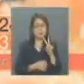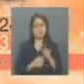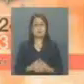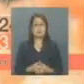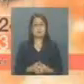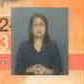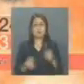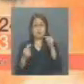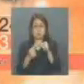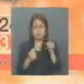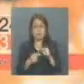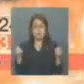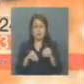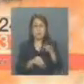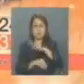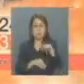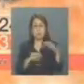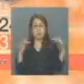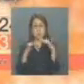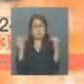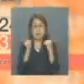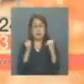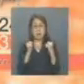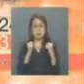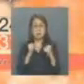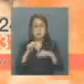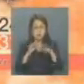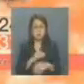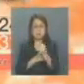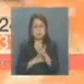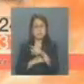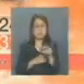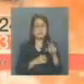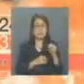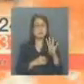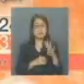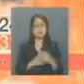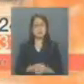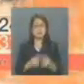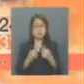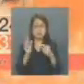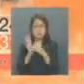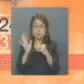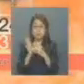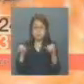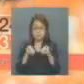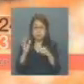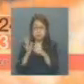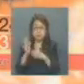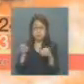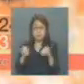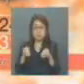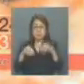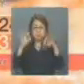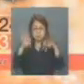สำหรับบริเวณเทือกเขาอากาศหนาวอุณหภูมิต่ำสุด 14-16 องศาเซลเซียสส่วนกรุงเทพและปริมณฑลมีฝนเป็นแห่งๆร้อย